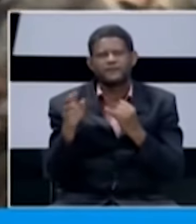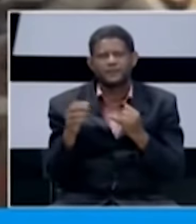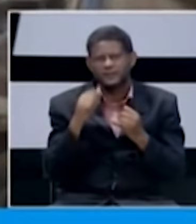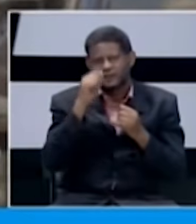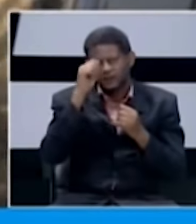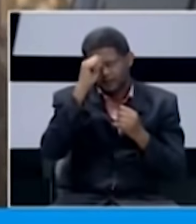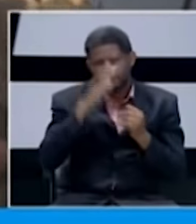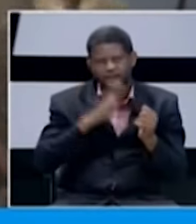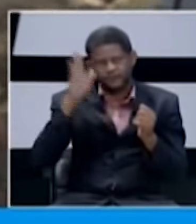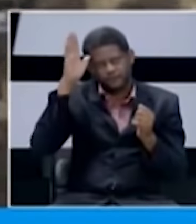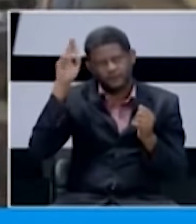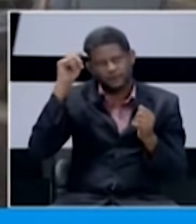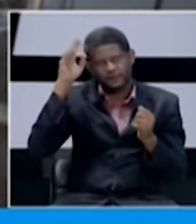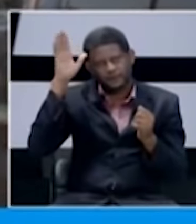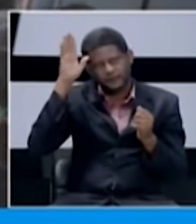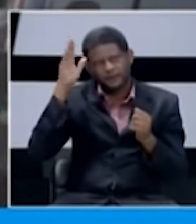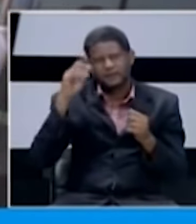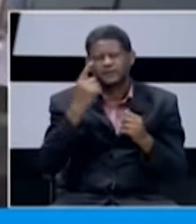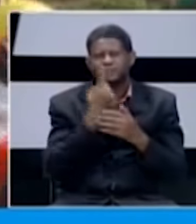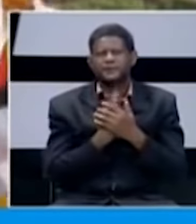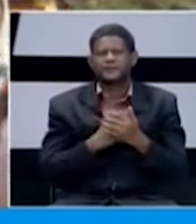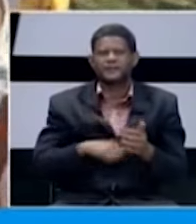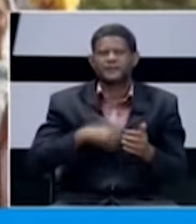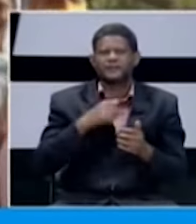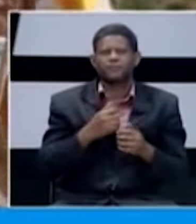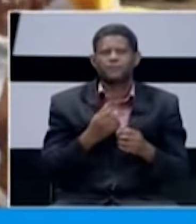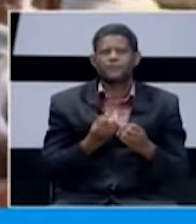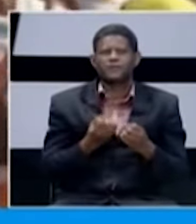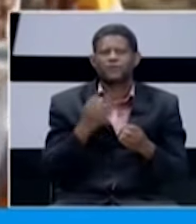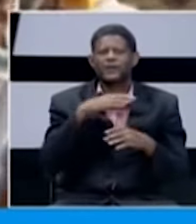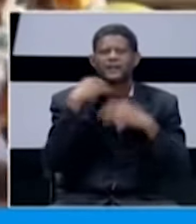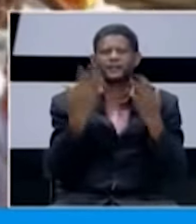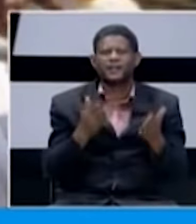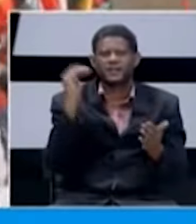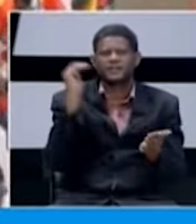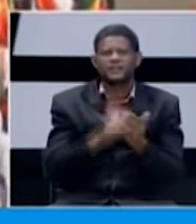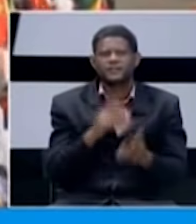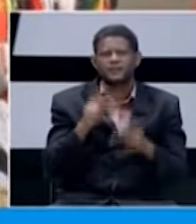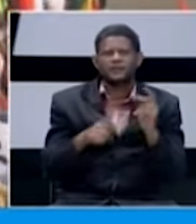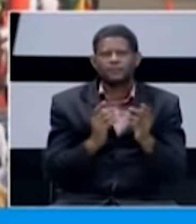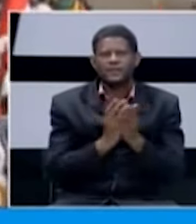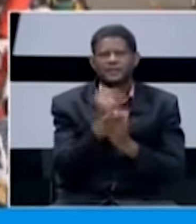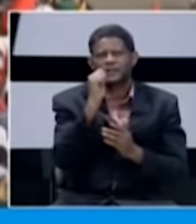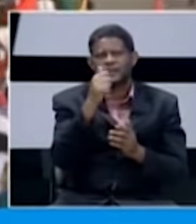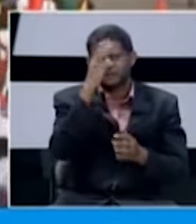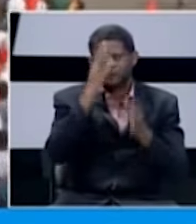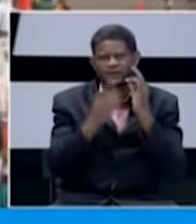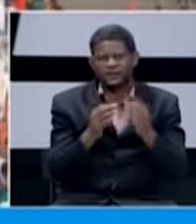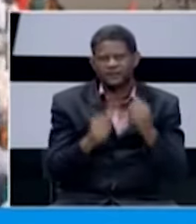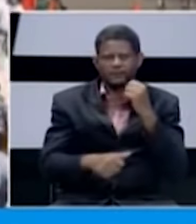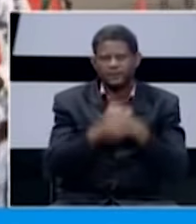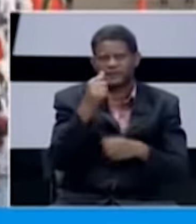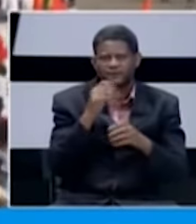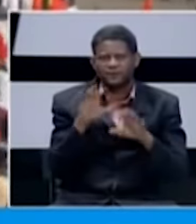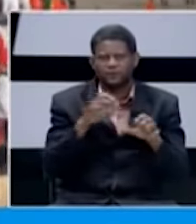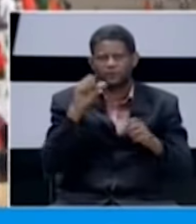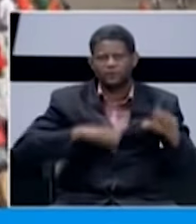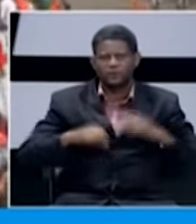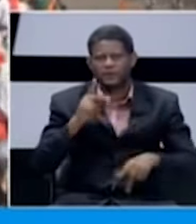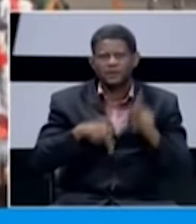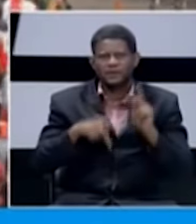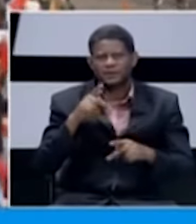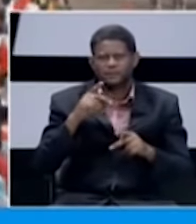تم كحتني ثلاثة أهدايان بمسوأة أشح حترك اسم استرجع جس مسل عرس وسان من نت معنك أفس جور وشرحي هزو أفتح مرحن مكون خارج